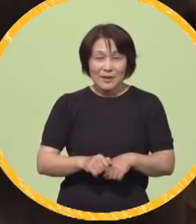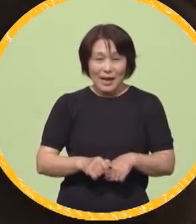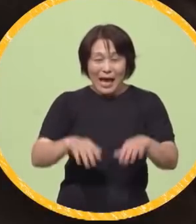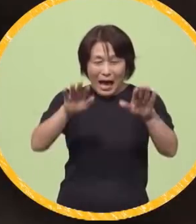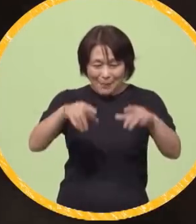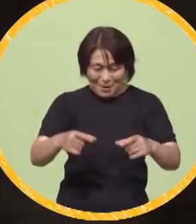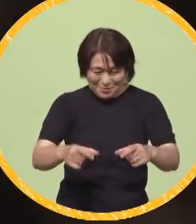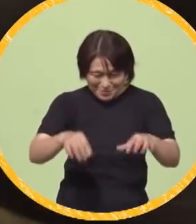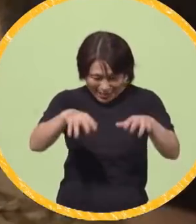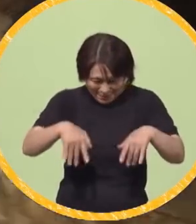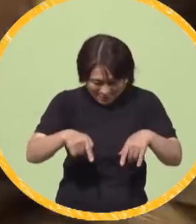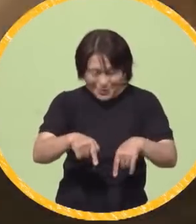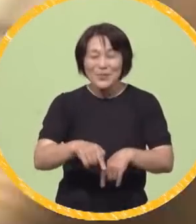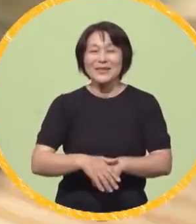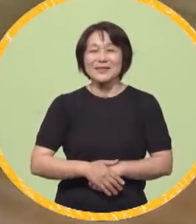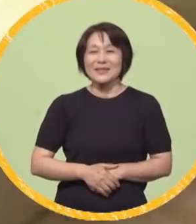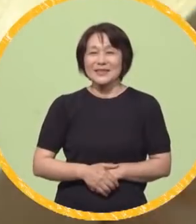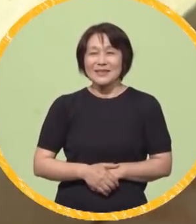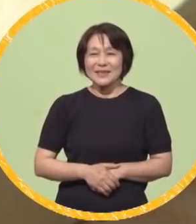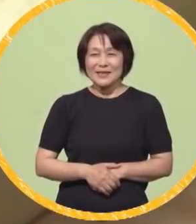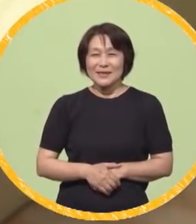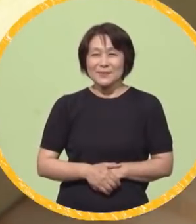にします。